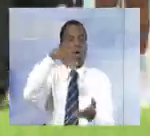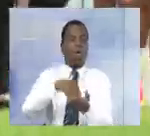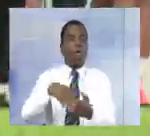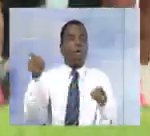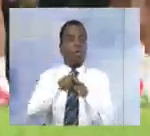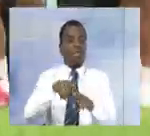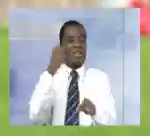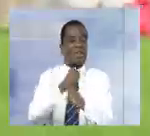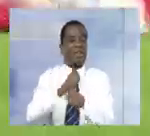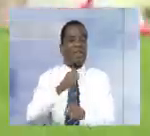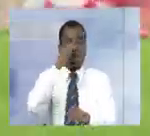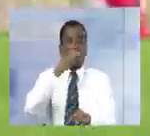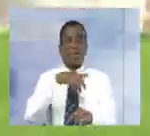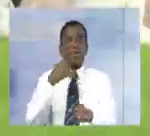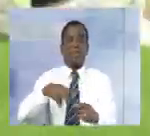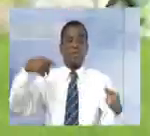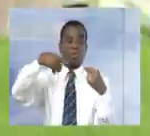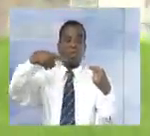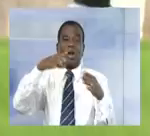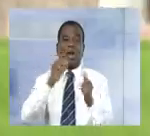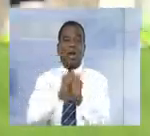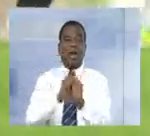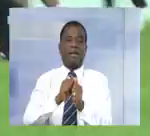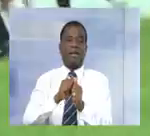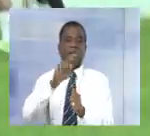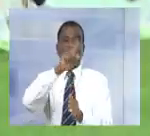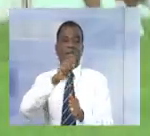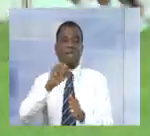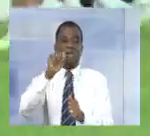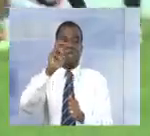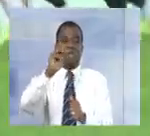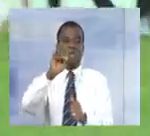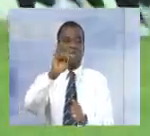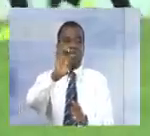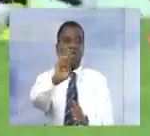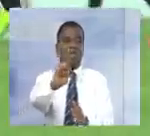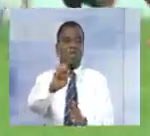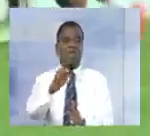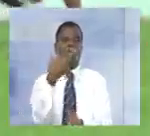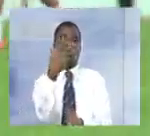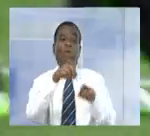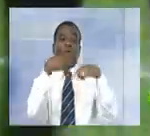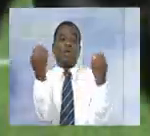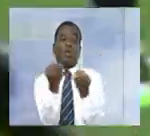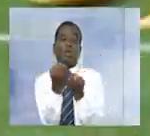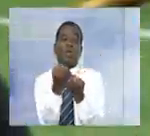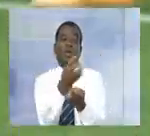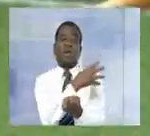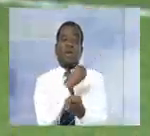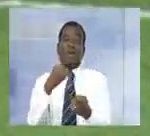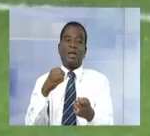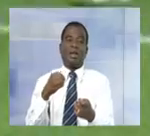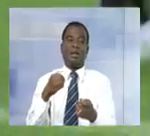pour la Tunisie, qui sera opposée à la Zambie, la République démocratique du Congo et le Cap-Vert, 3 équipes à sa portée. D'autant que les